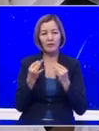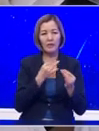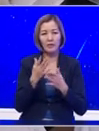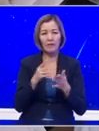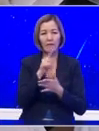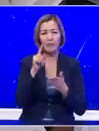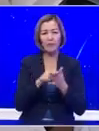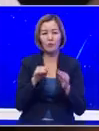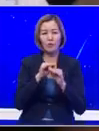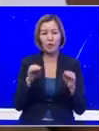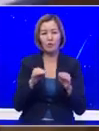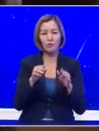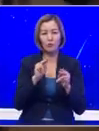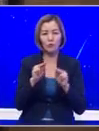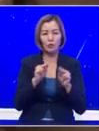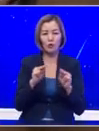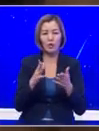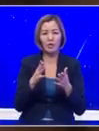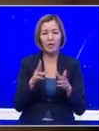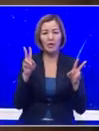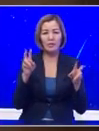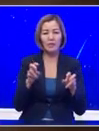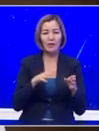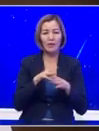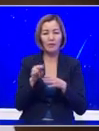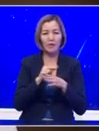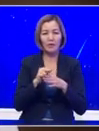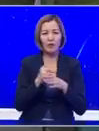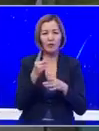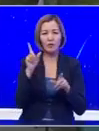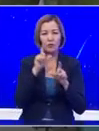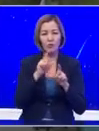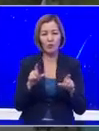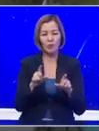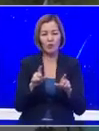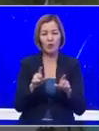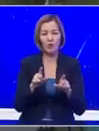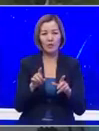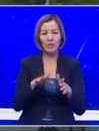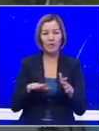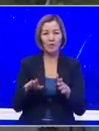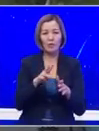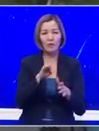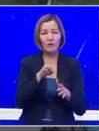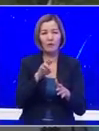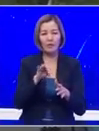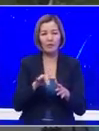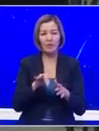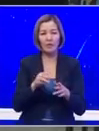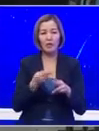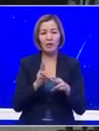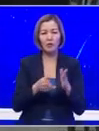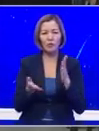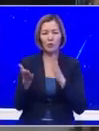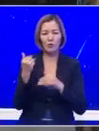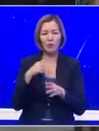вопрос статуса учителей. Была затронута и тема капитального ремонта одной из старейших школ района Мамании, которая существует